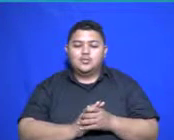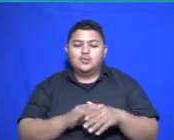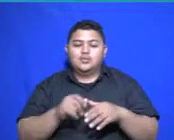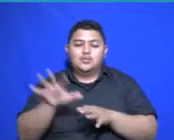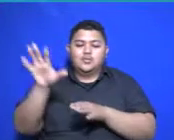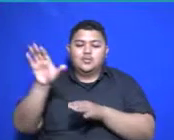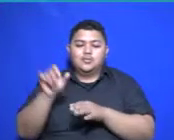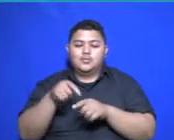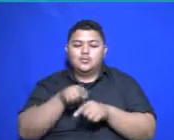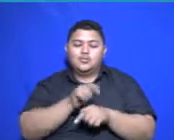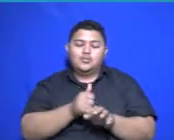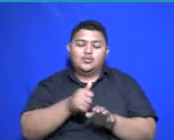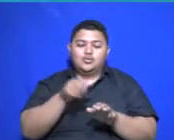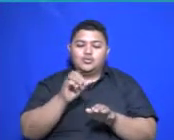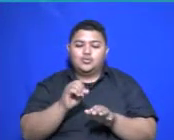mencapai